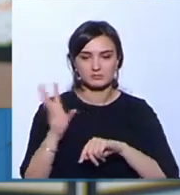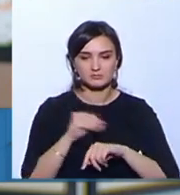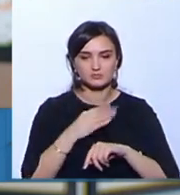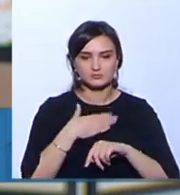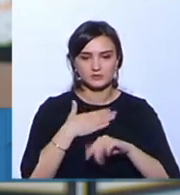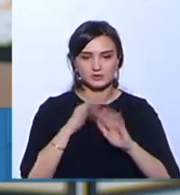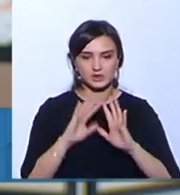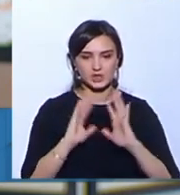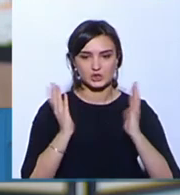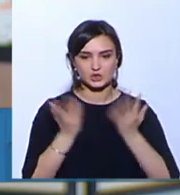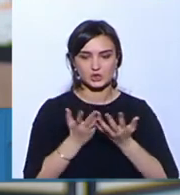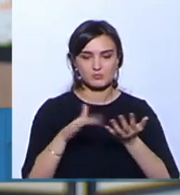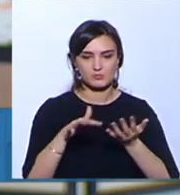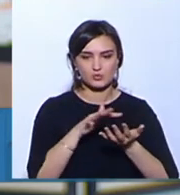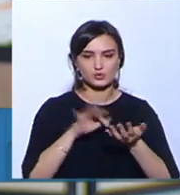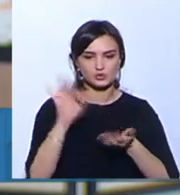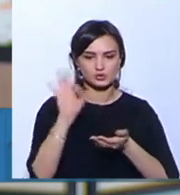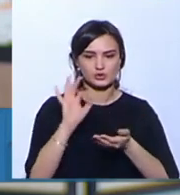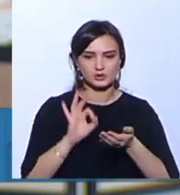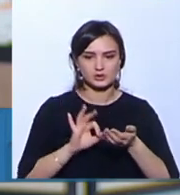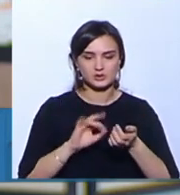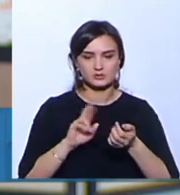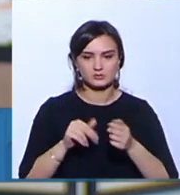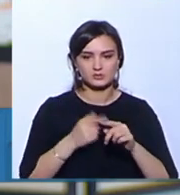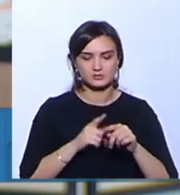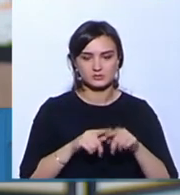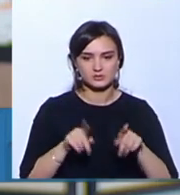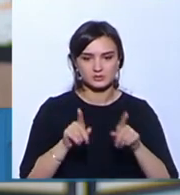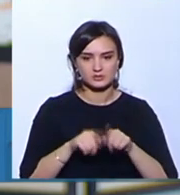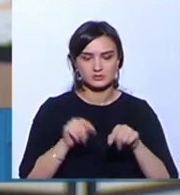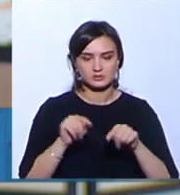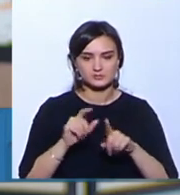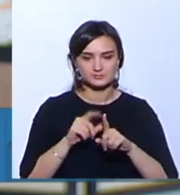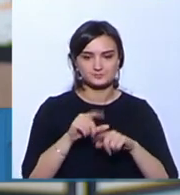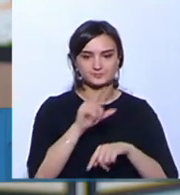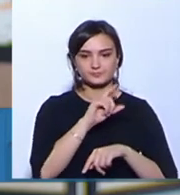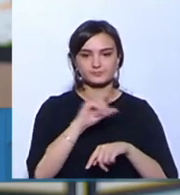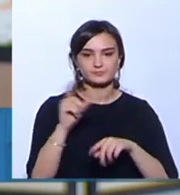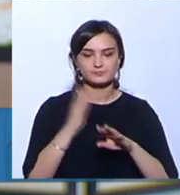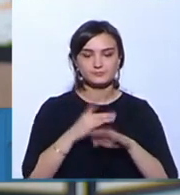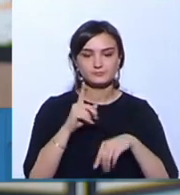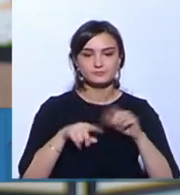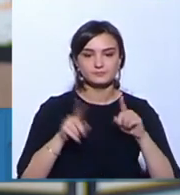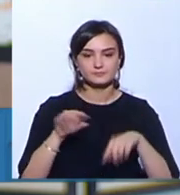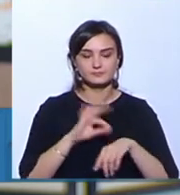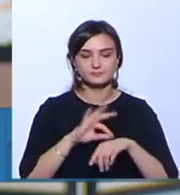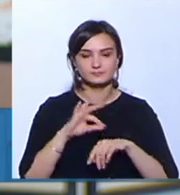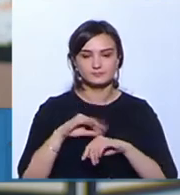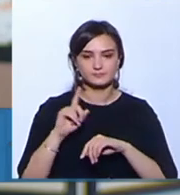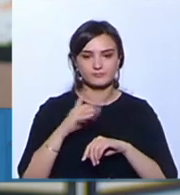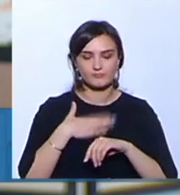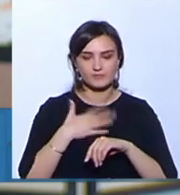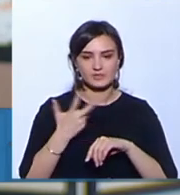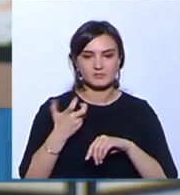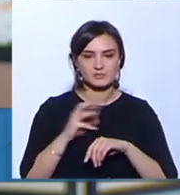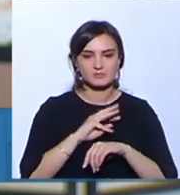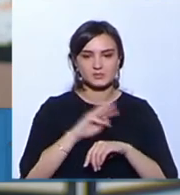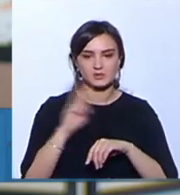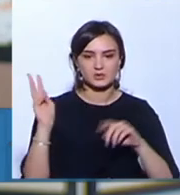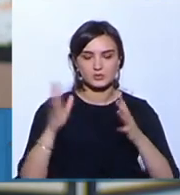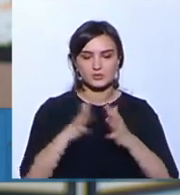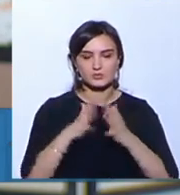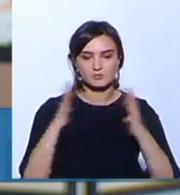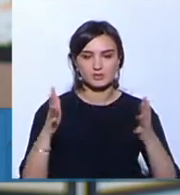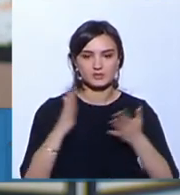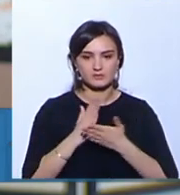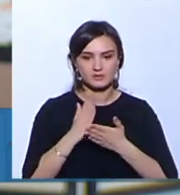ჩვენ გარშემო ხშირია და ასეთი სლოგანიც აქვს იშვიათ დაავადებებს, რომ ჩვენ 300 მილიონზე მეტი